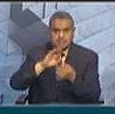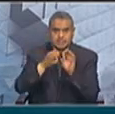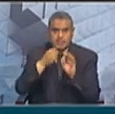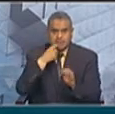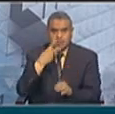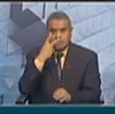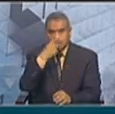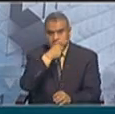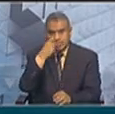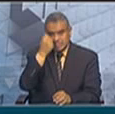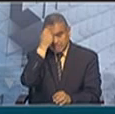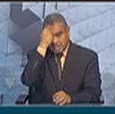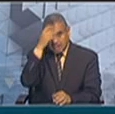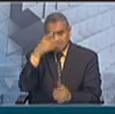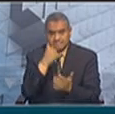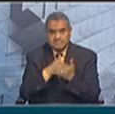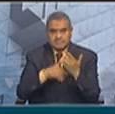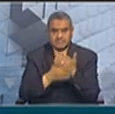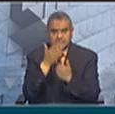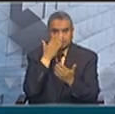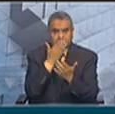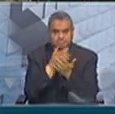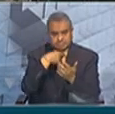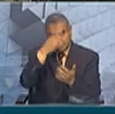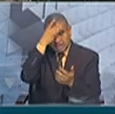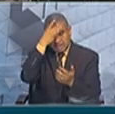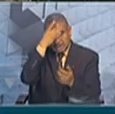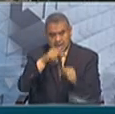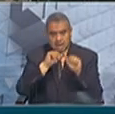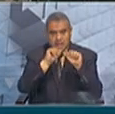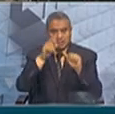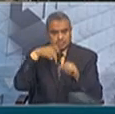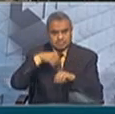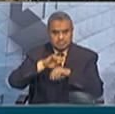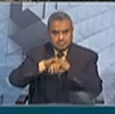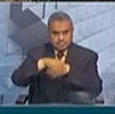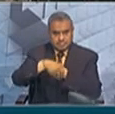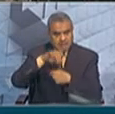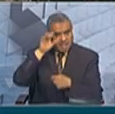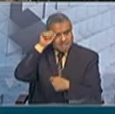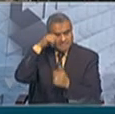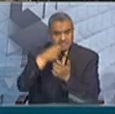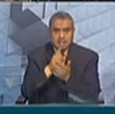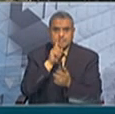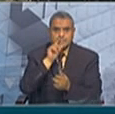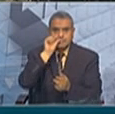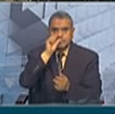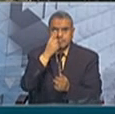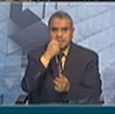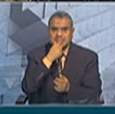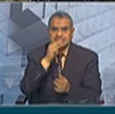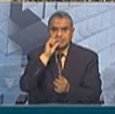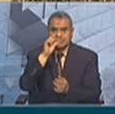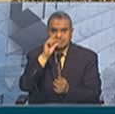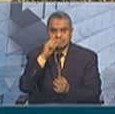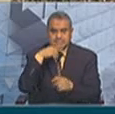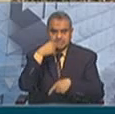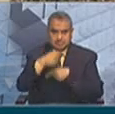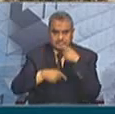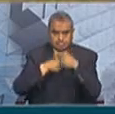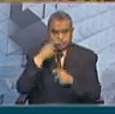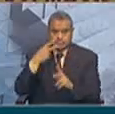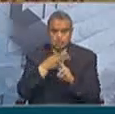6,600,000 نسمة باتوا يخضعون لقيود جديدة صارمة في منطقة مدريد، ورغم ذلك ما